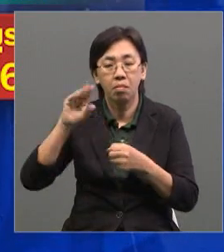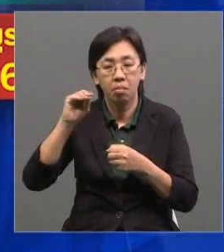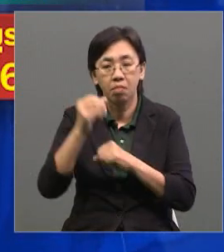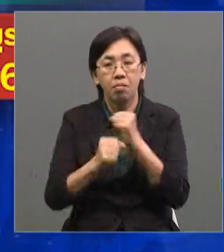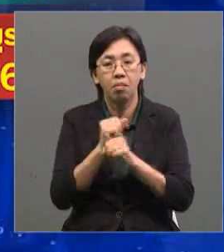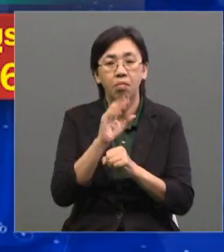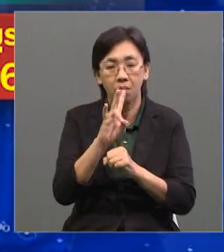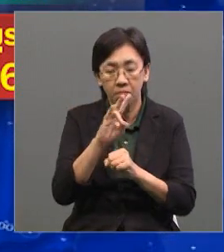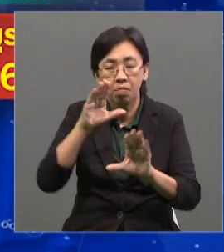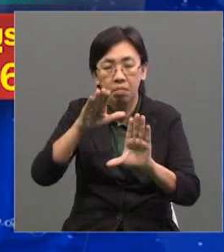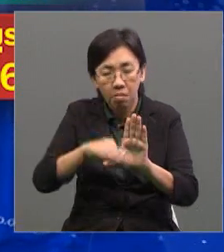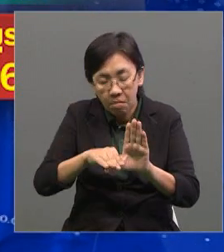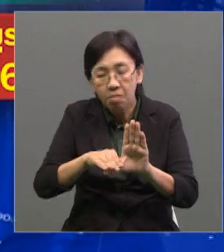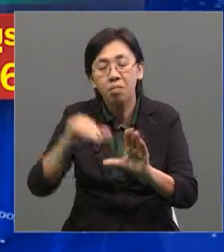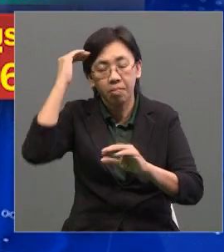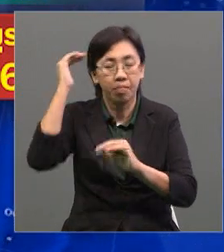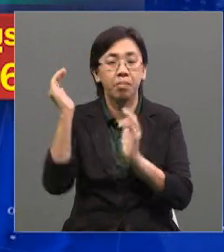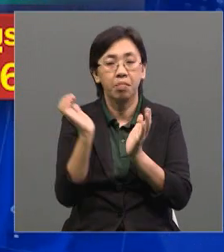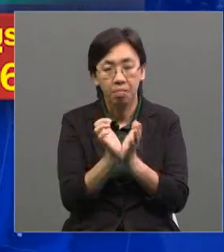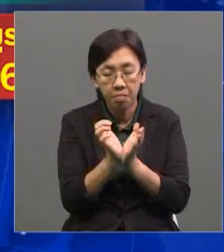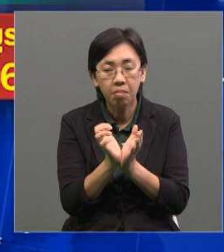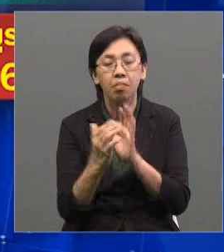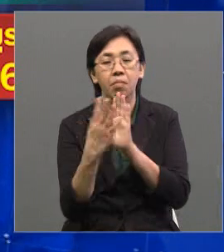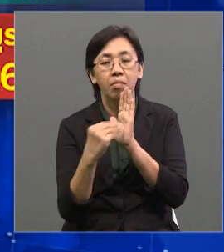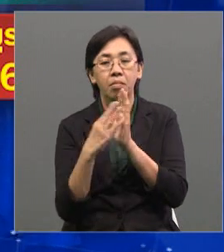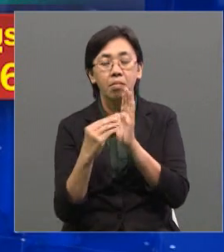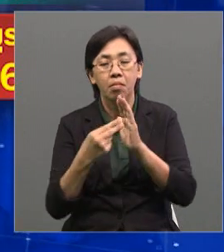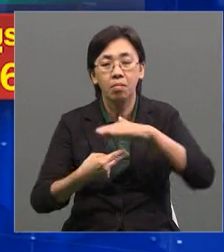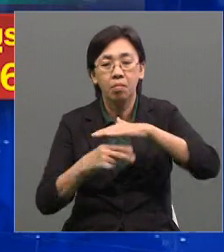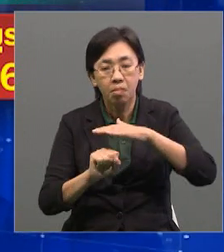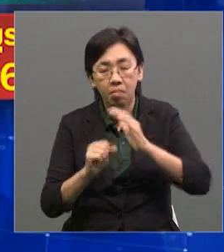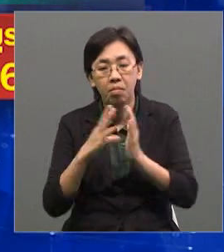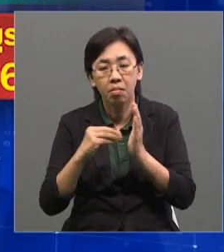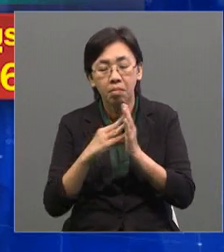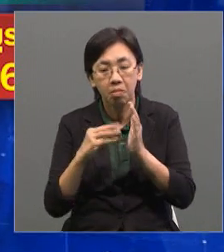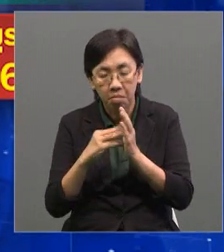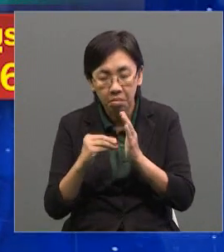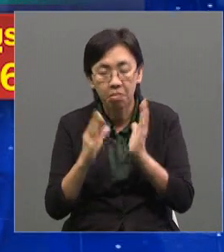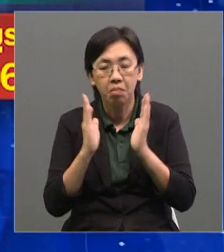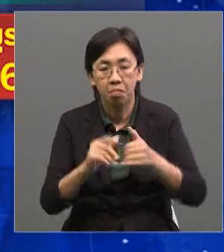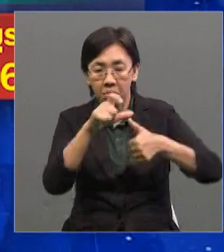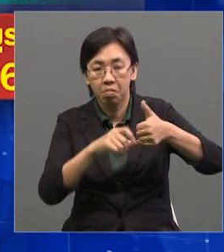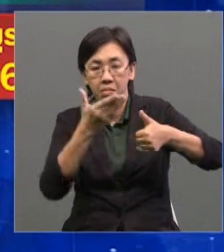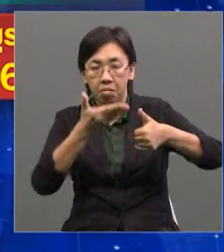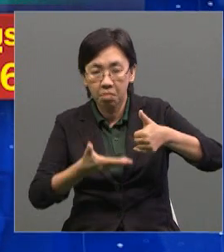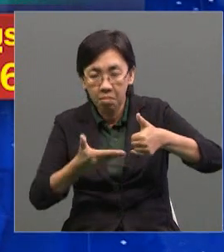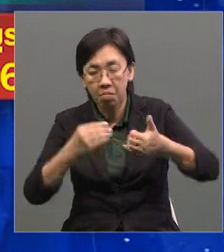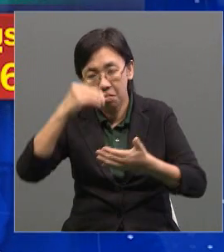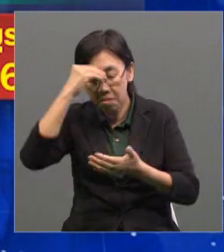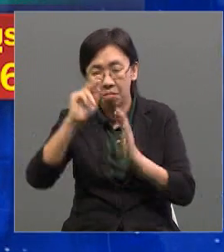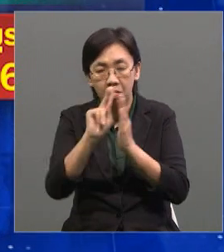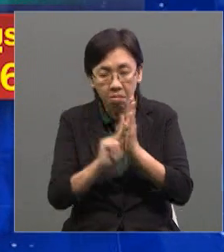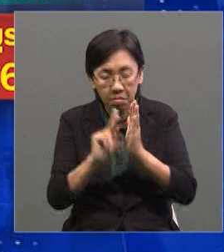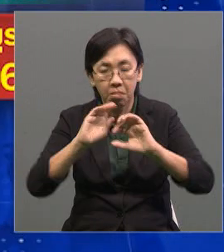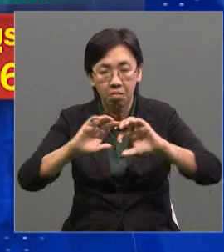7ปีนะครับสมัครรับราชการตำรวจโดยเข้าอบรมหลักสูตรการฝึกอบรมผู้มีคุณวุฒิด้านนิติศาสตร์